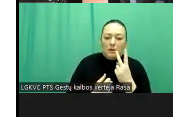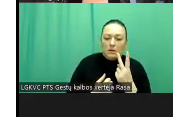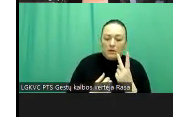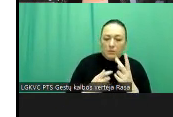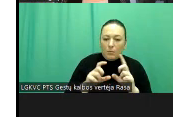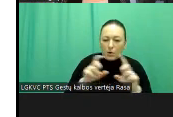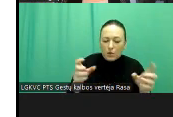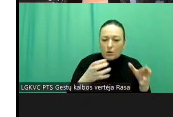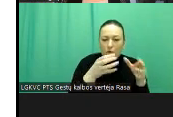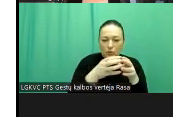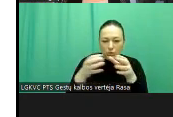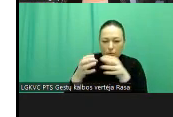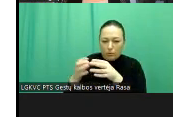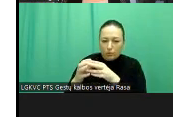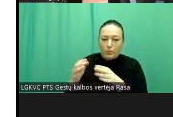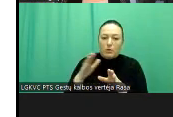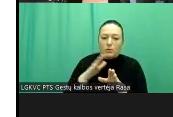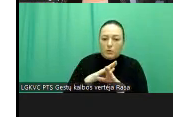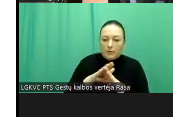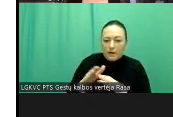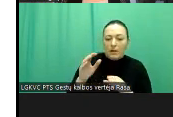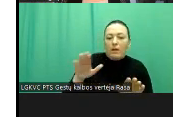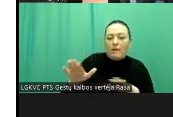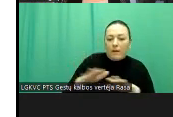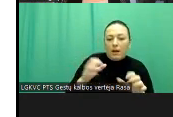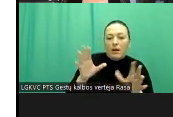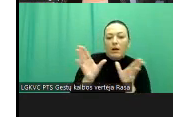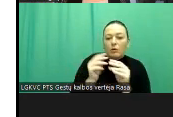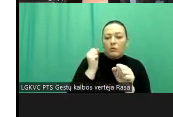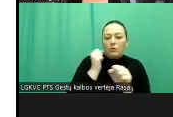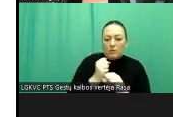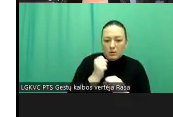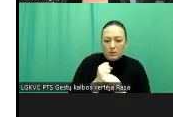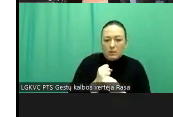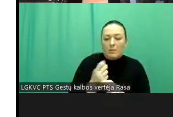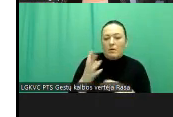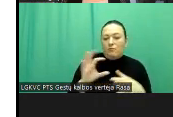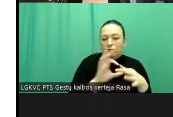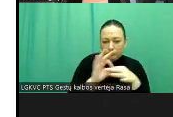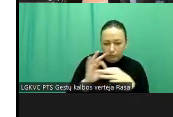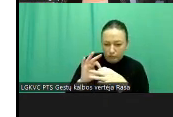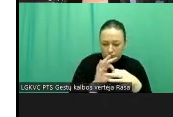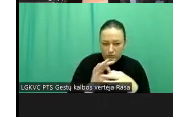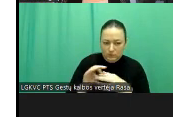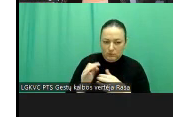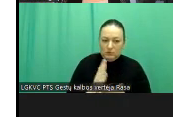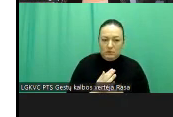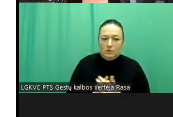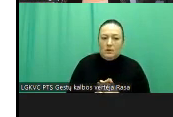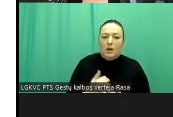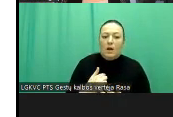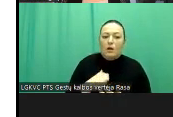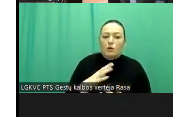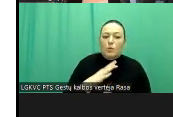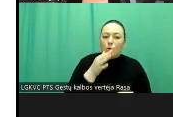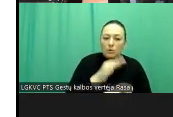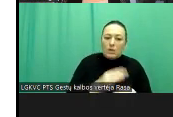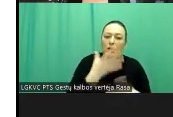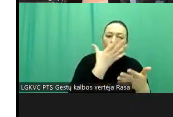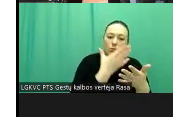mokyklų grupės, kurios veikia kartu, dirba kartu, bendradarbiuoja ir palaiko vieną kitą. Taigi aš buvau sakinga ne tik už